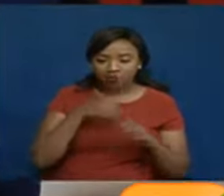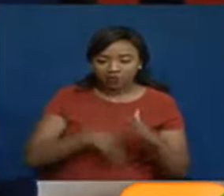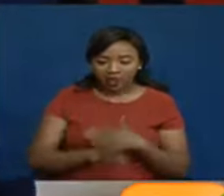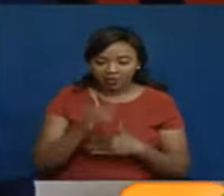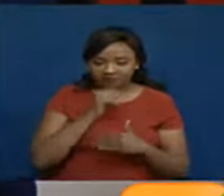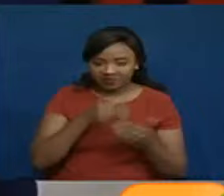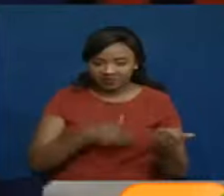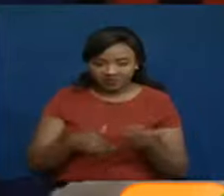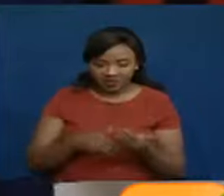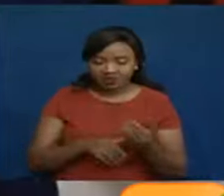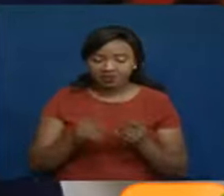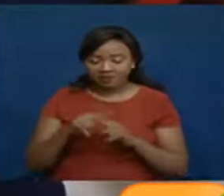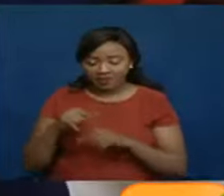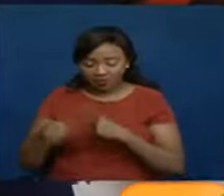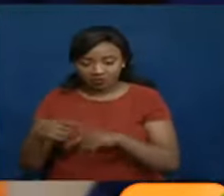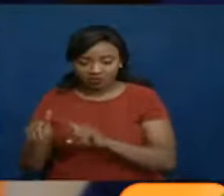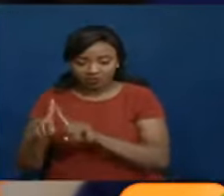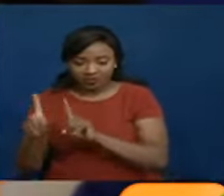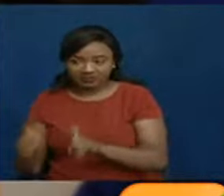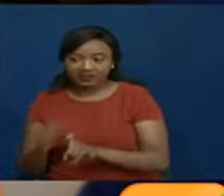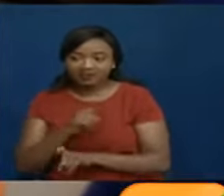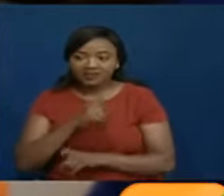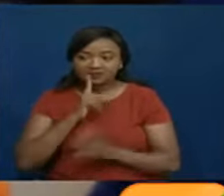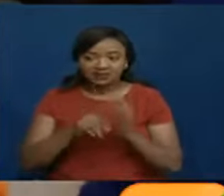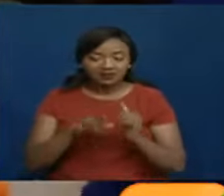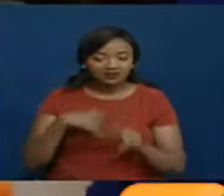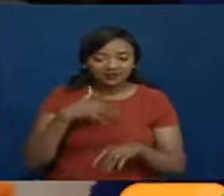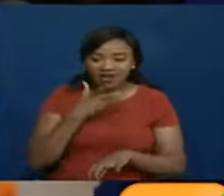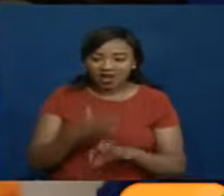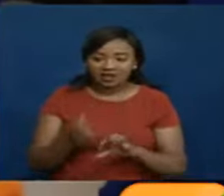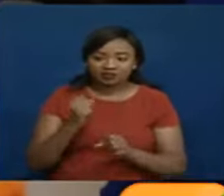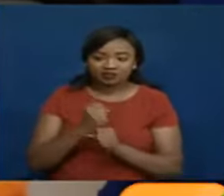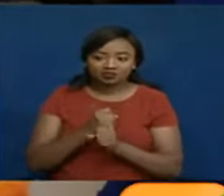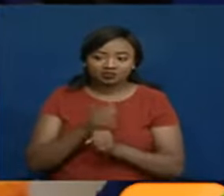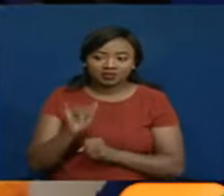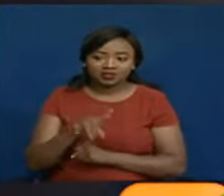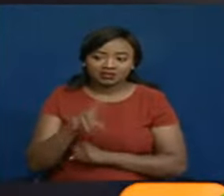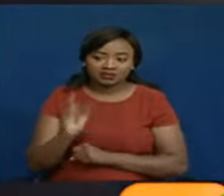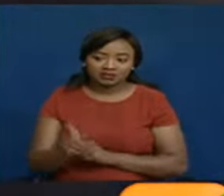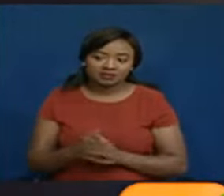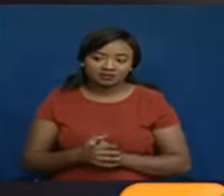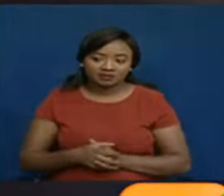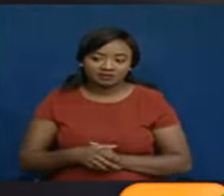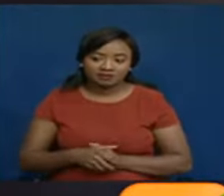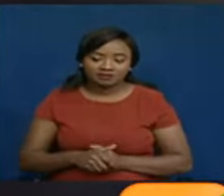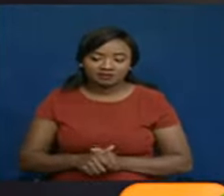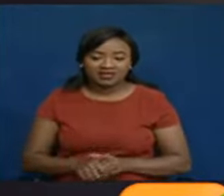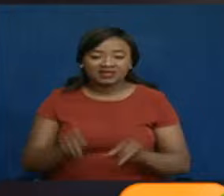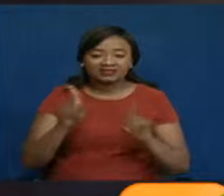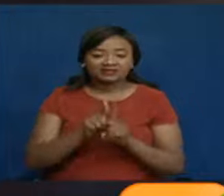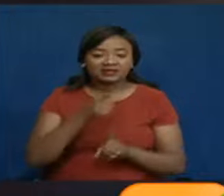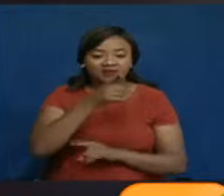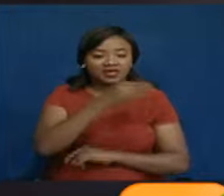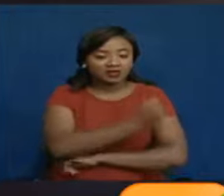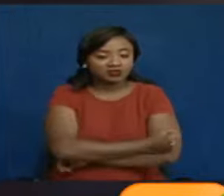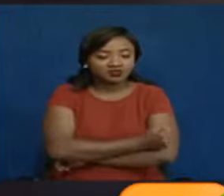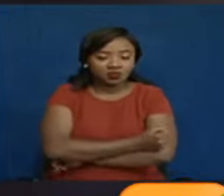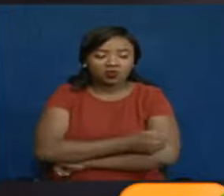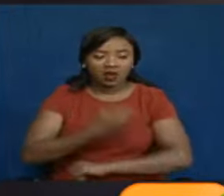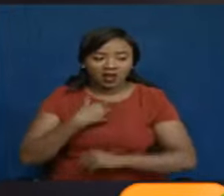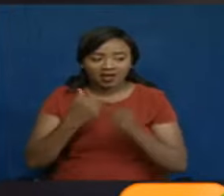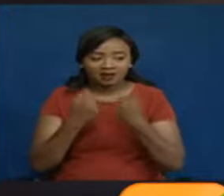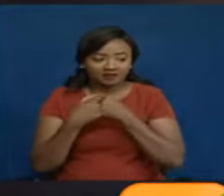KCSE ukiendelea wanaangaika kufanya mtihani huo. Saa hadi uko shule inapitia challenges